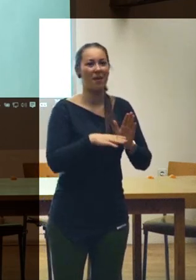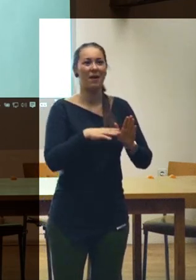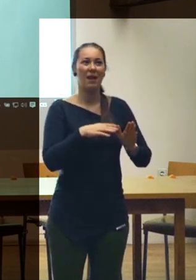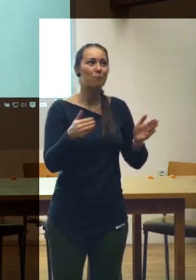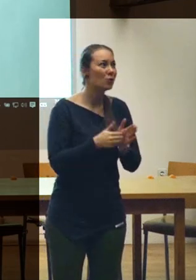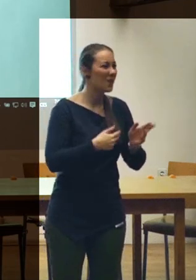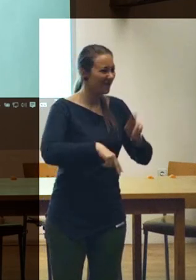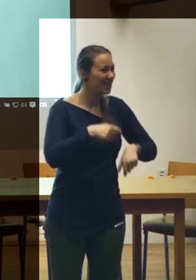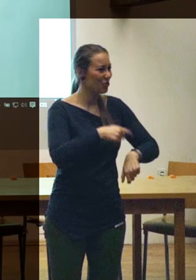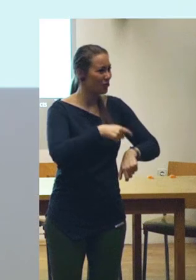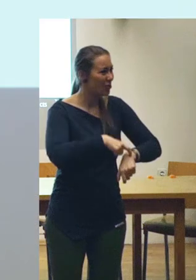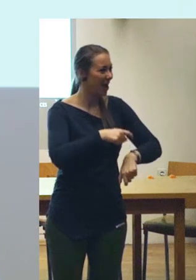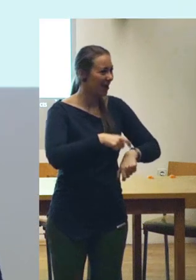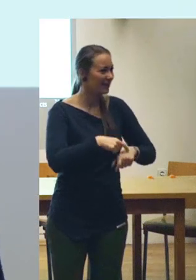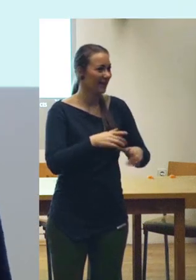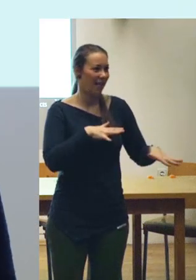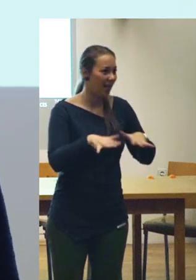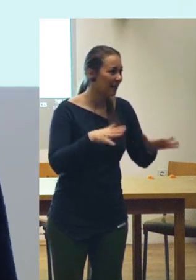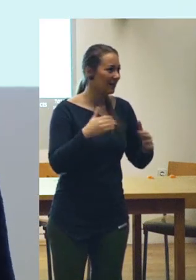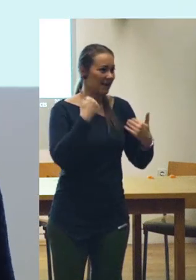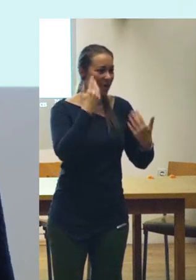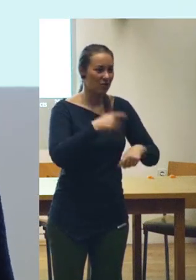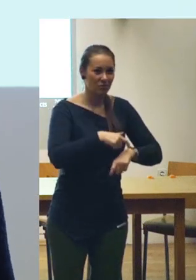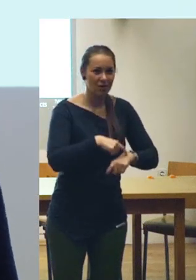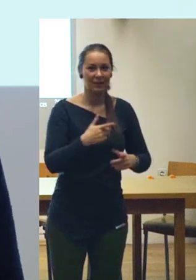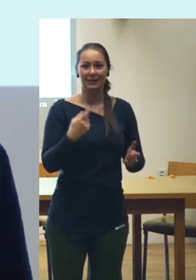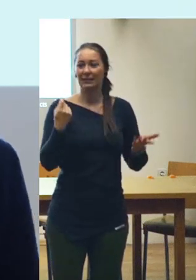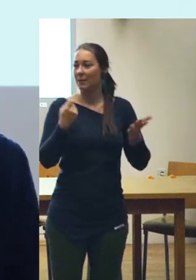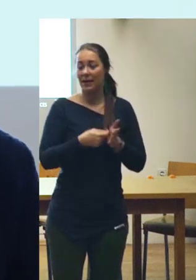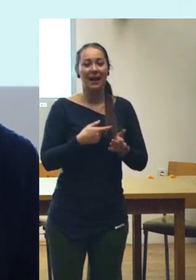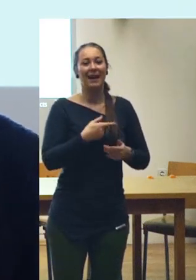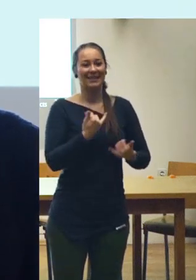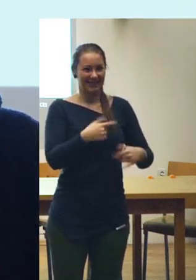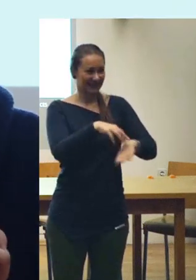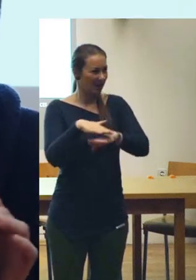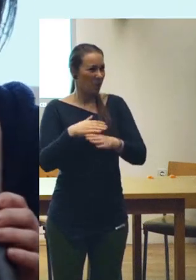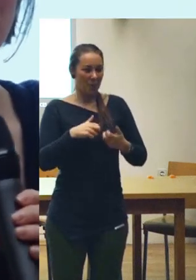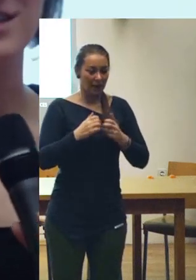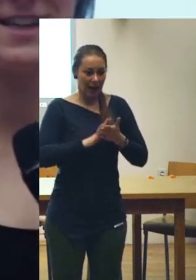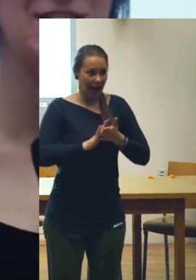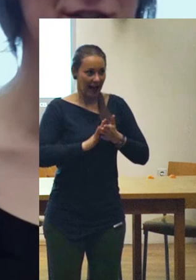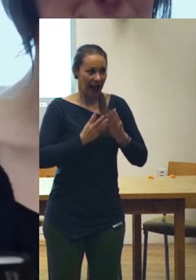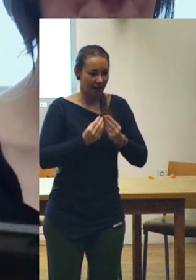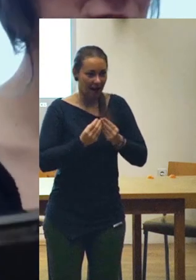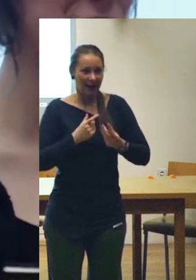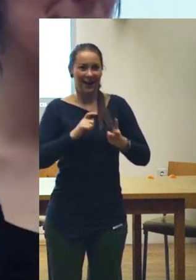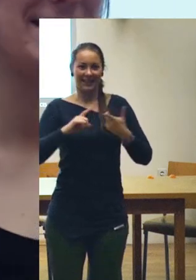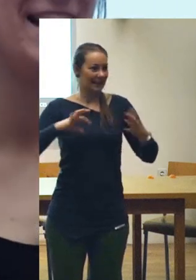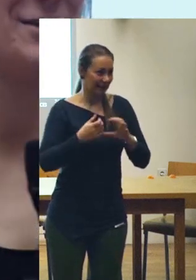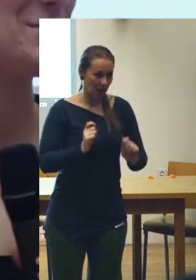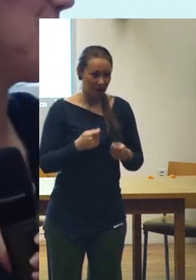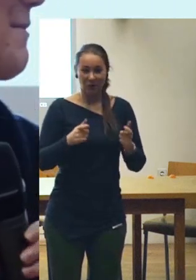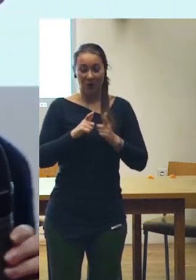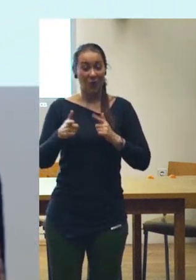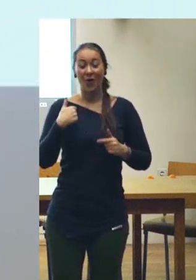tomu jsou méně inkluzivní. Tím se myslím, že když nebudete jako stíhat ten limit, tak není nutný hrozně zrychlovat, protože to pak